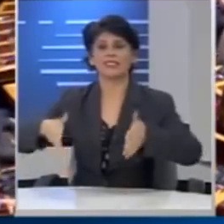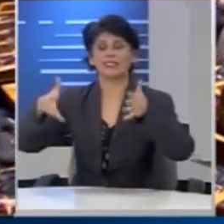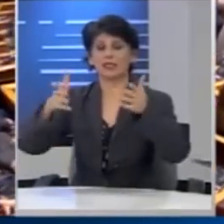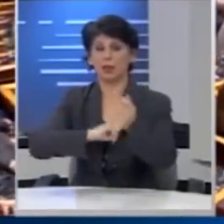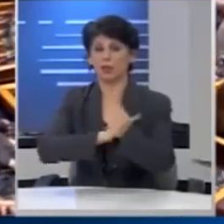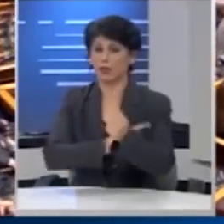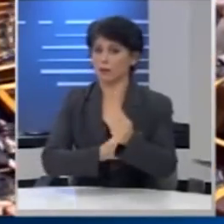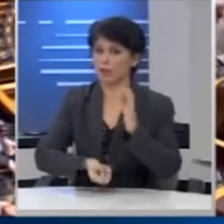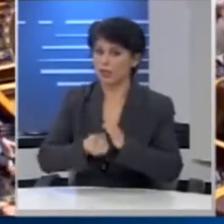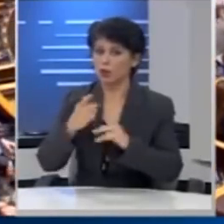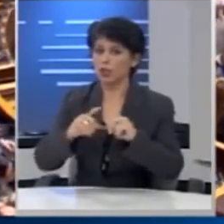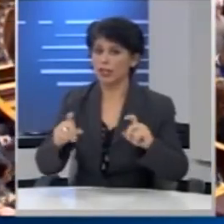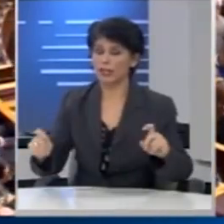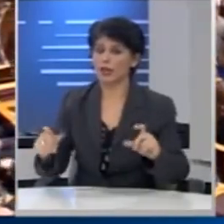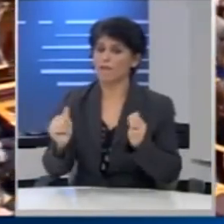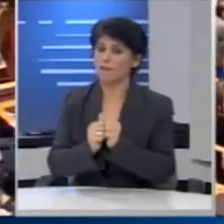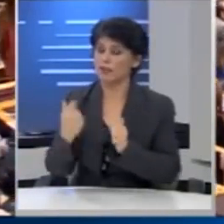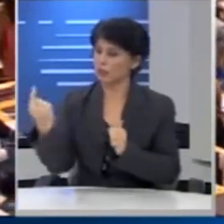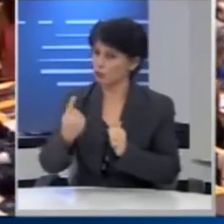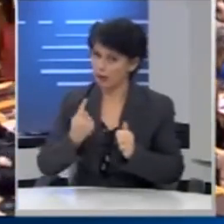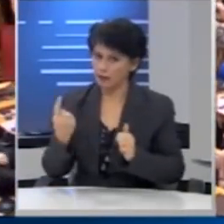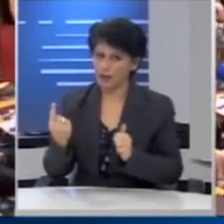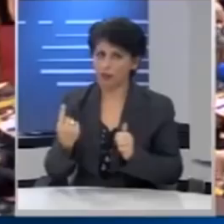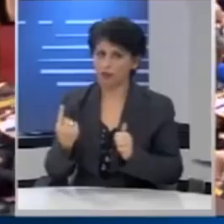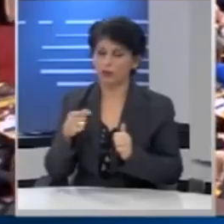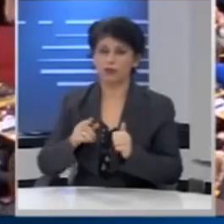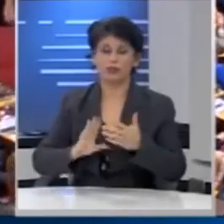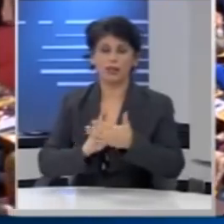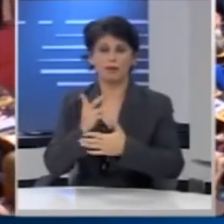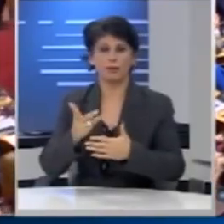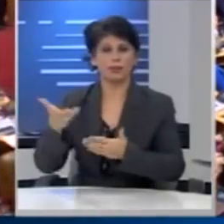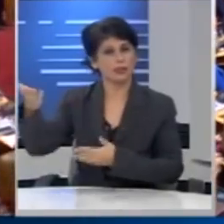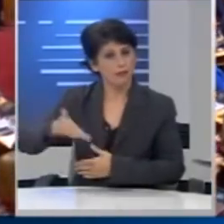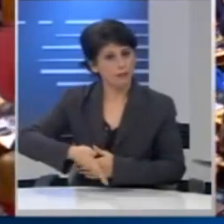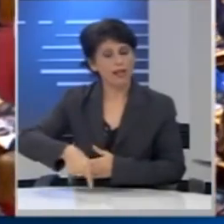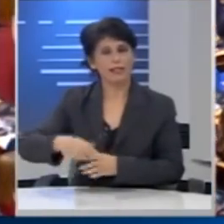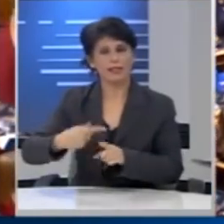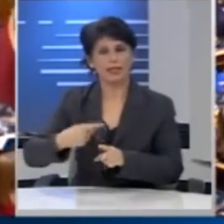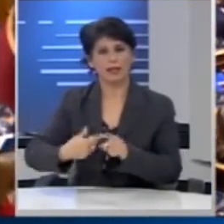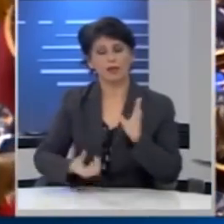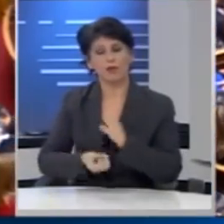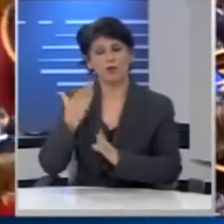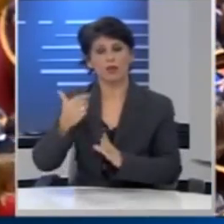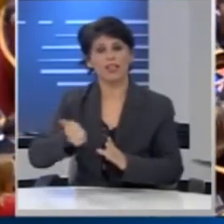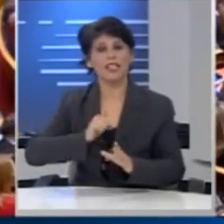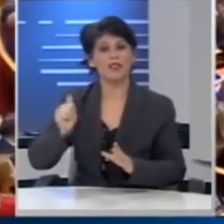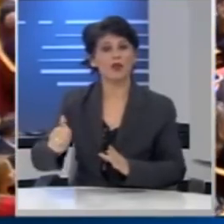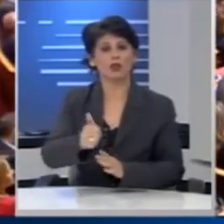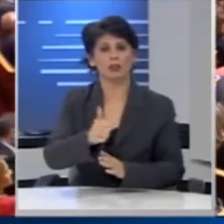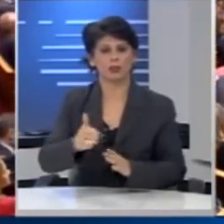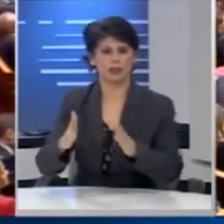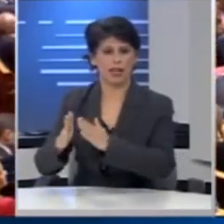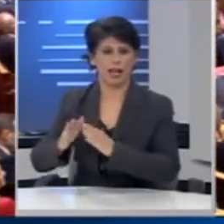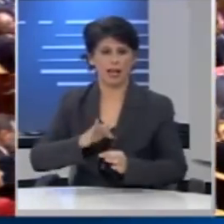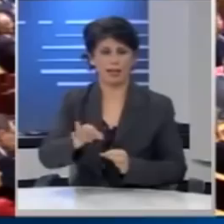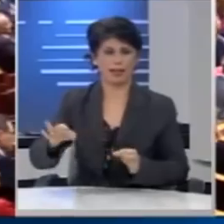δυναμικό με καινούρια υλικά φιλικά προς το περιβάλλον, μια ανάπτυξη που θα φέρει στην Ελλάδα νέους ιδιοκτήτες